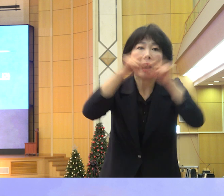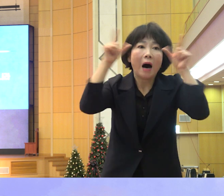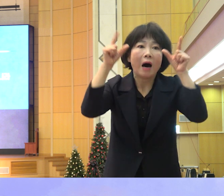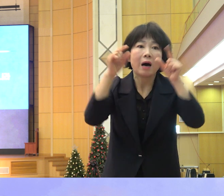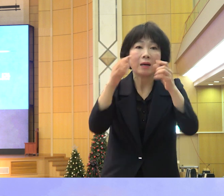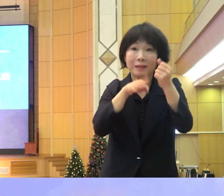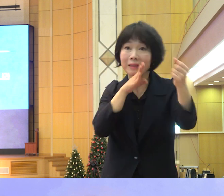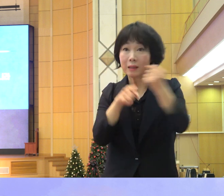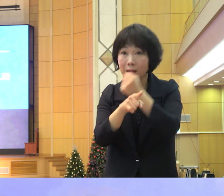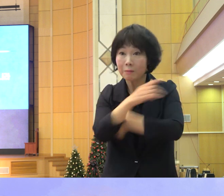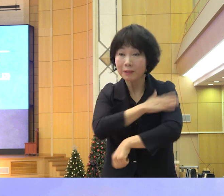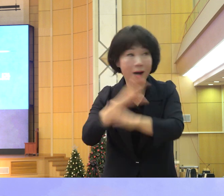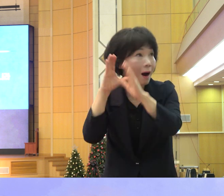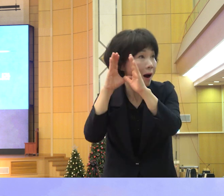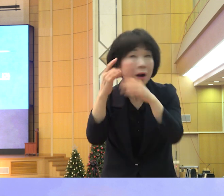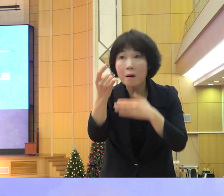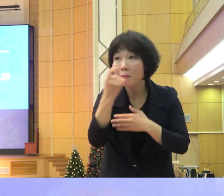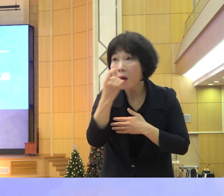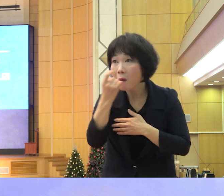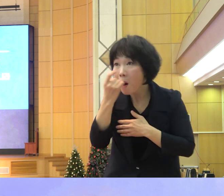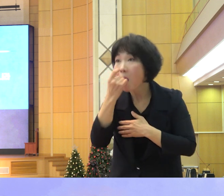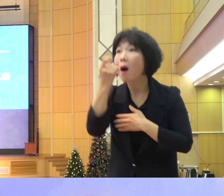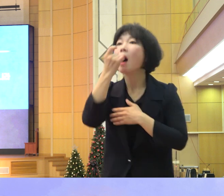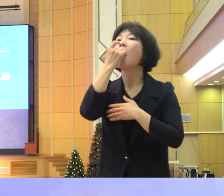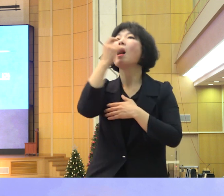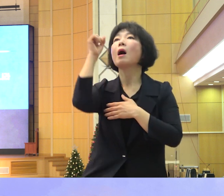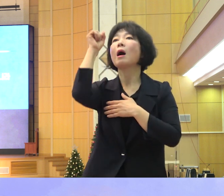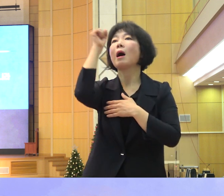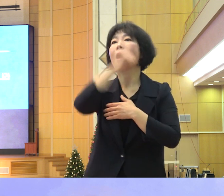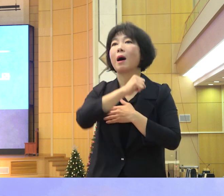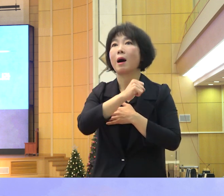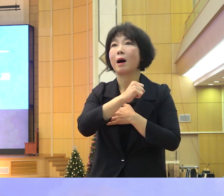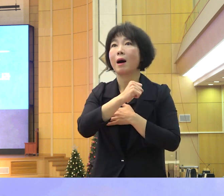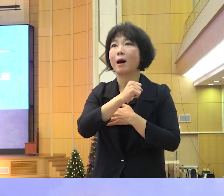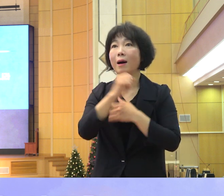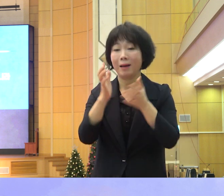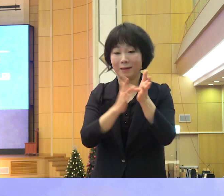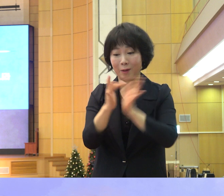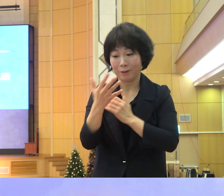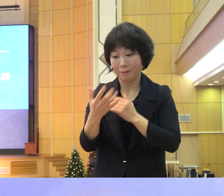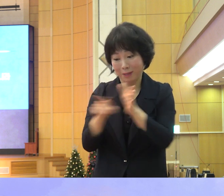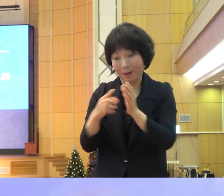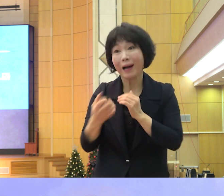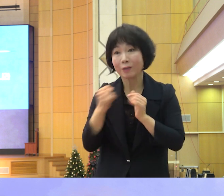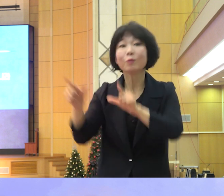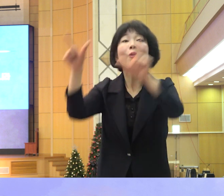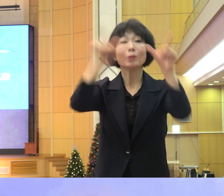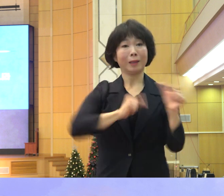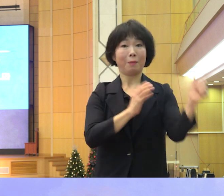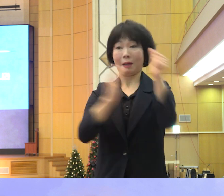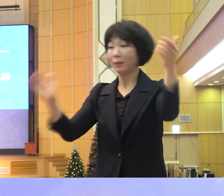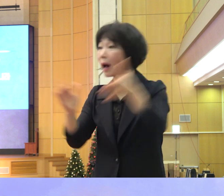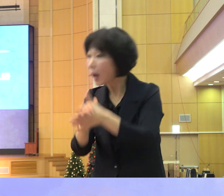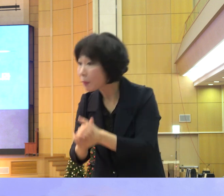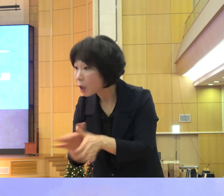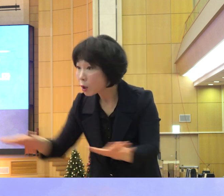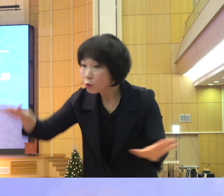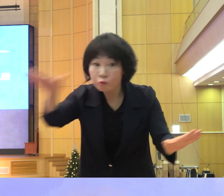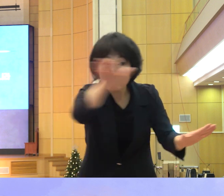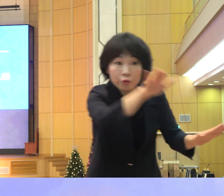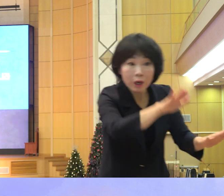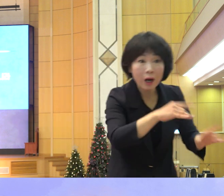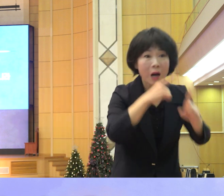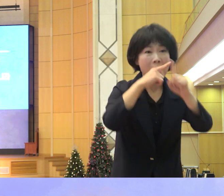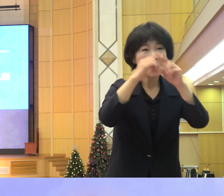진리를 배워서 진리 안에서 믿음으로 살길 바랍니다. 여러분, 교회를 다니면서